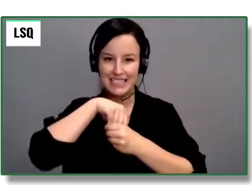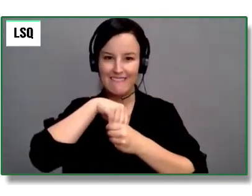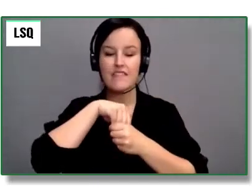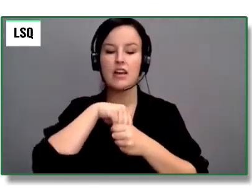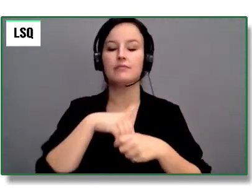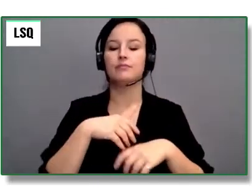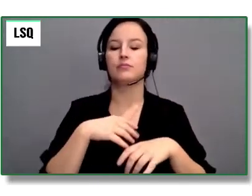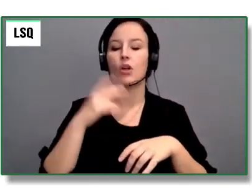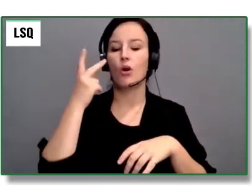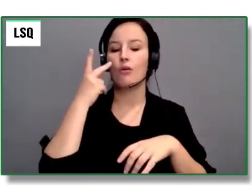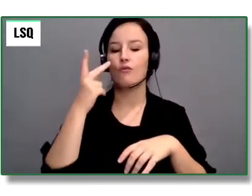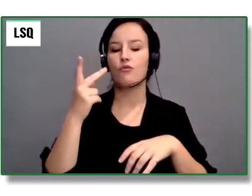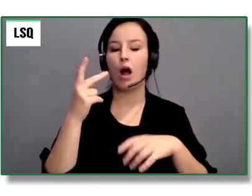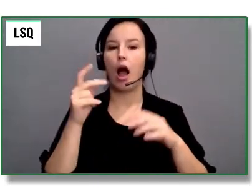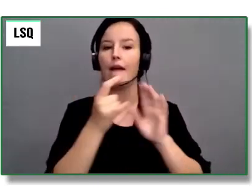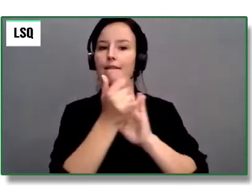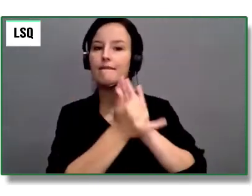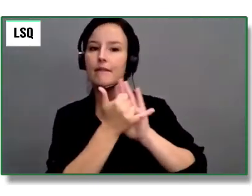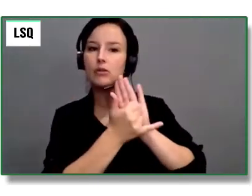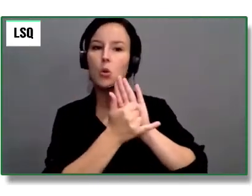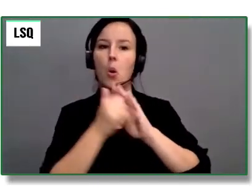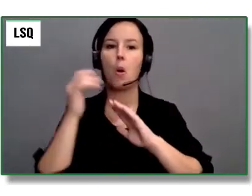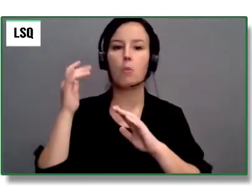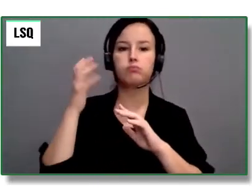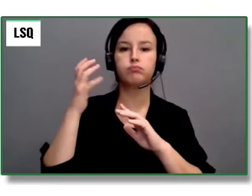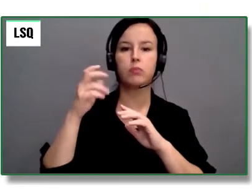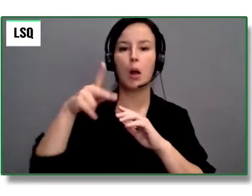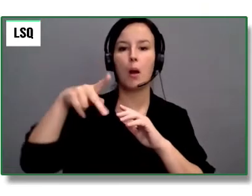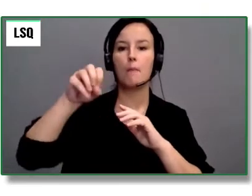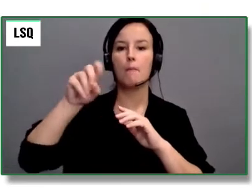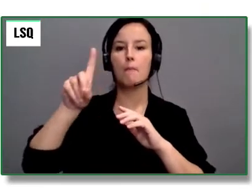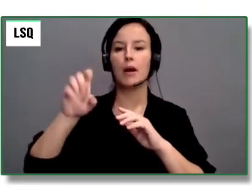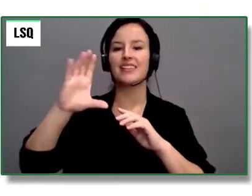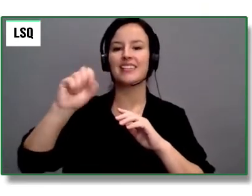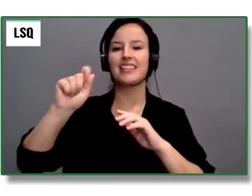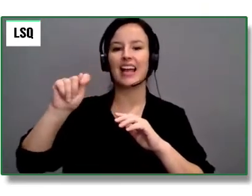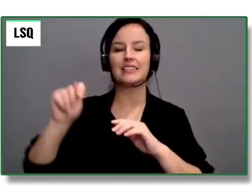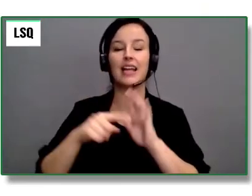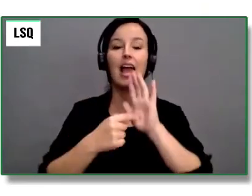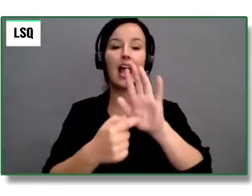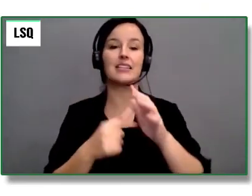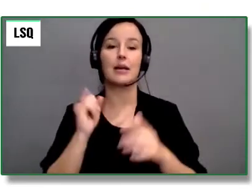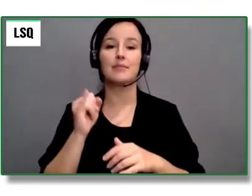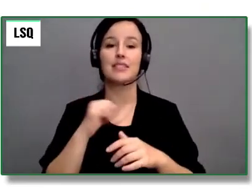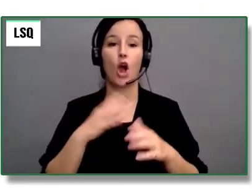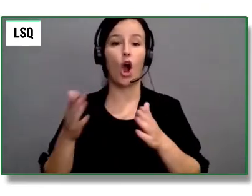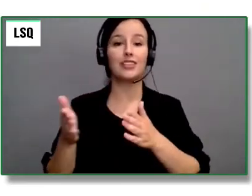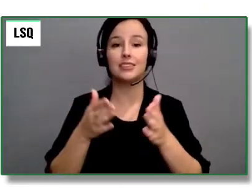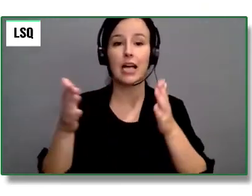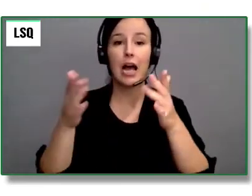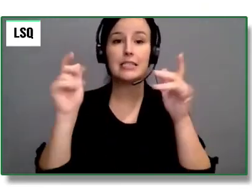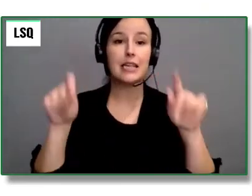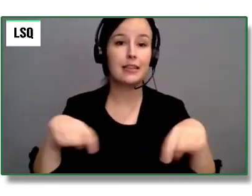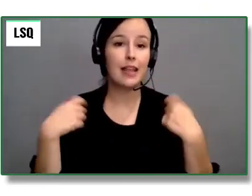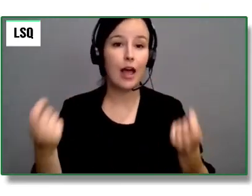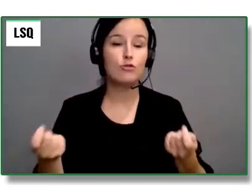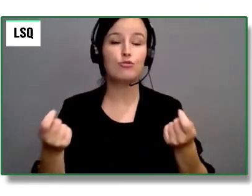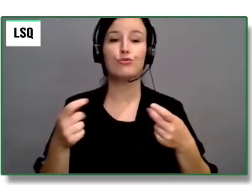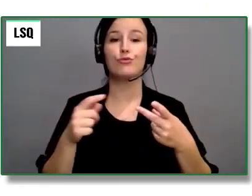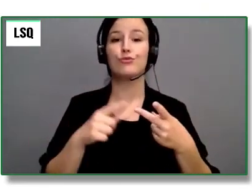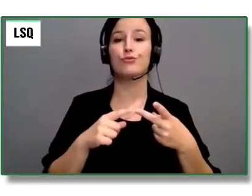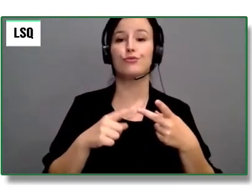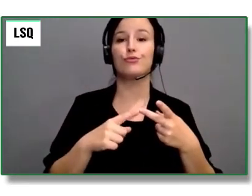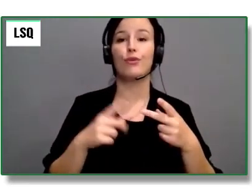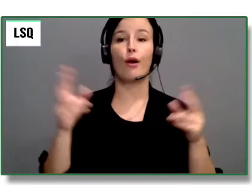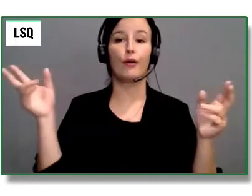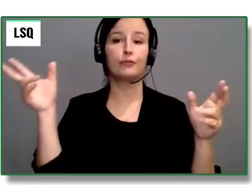les vidéos YouTube et les podcasts. Si vous regardez sur YouTube et que vous cherchez des termes comme sentier de la nature, scène, son de la